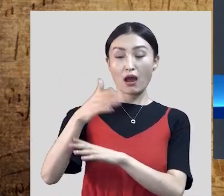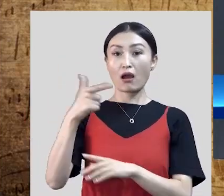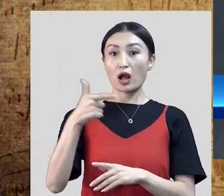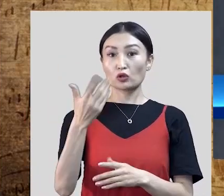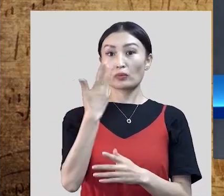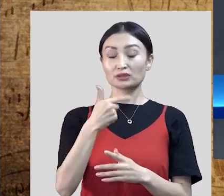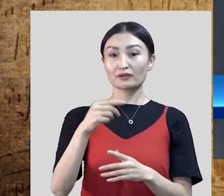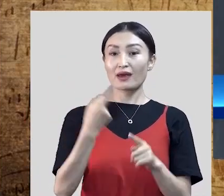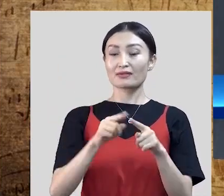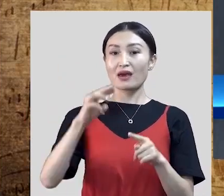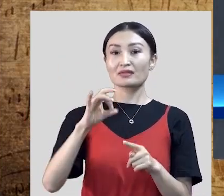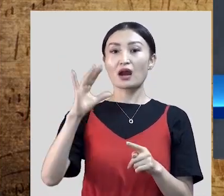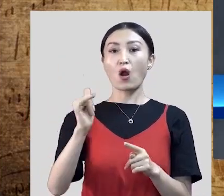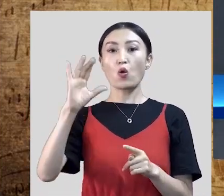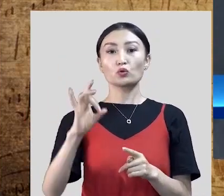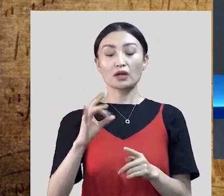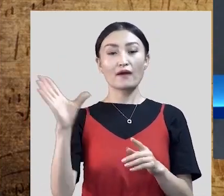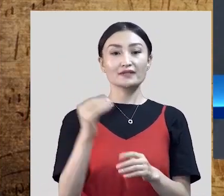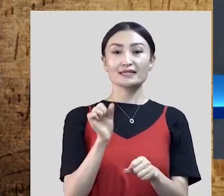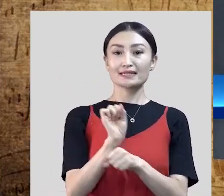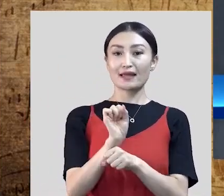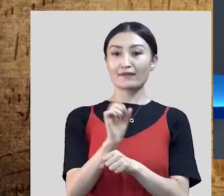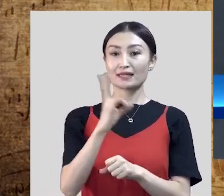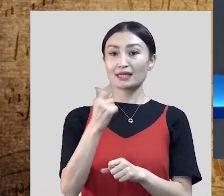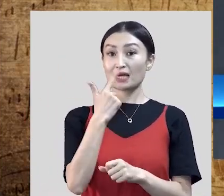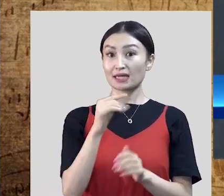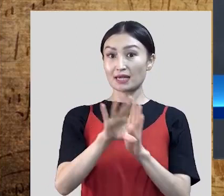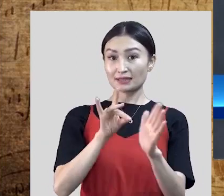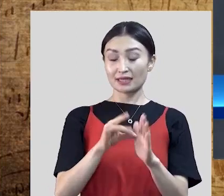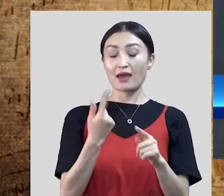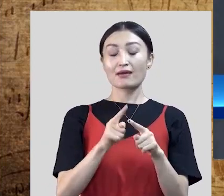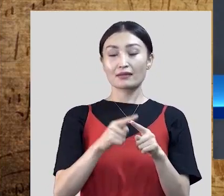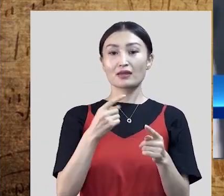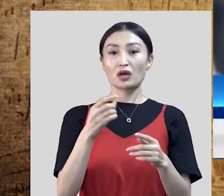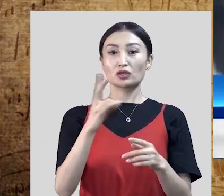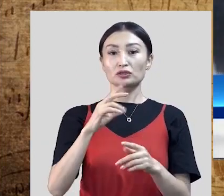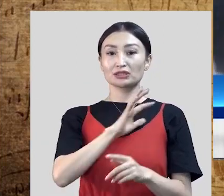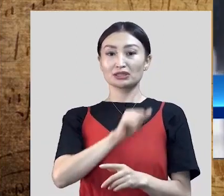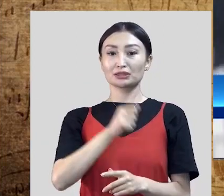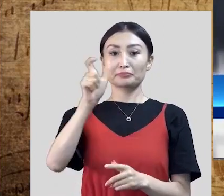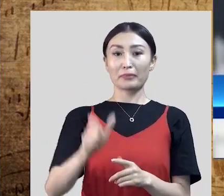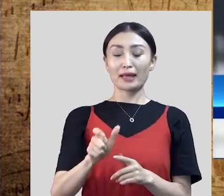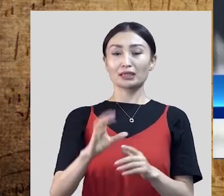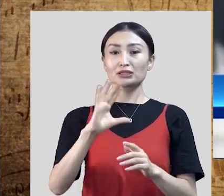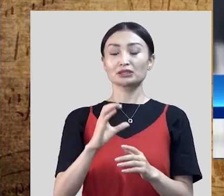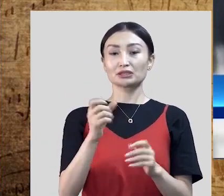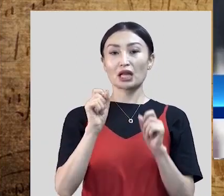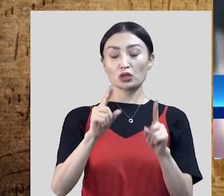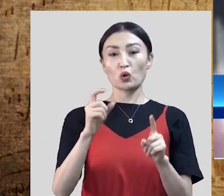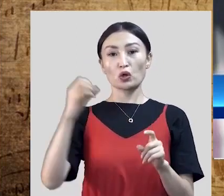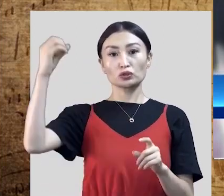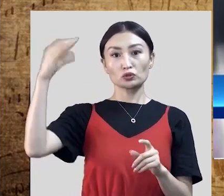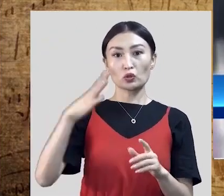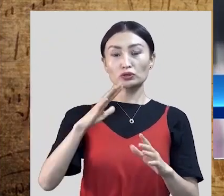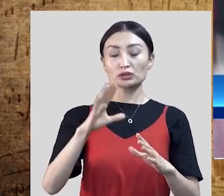это цвет траура у кыргызов, все остановились на красном. Этот цвет символизирует доблесть и смелость. Золотое солнце, купающееся в